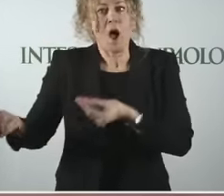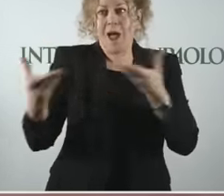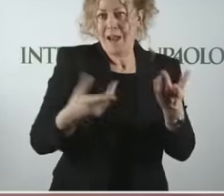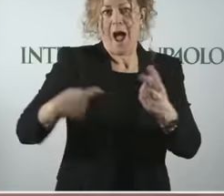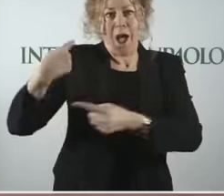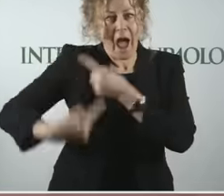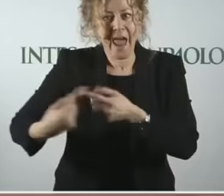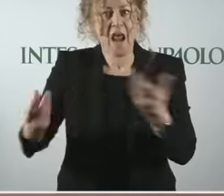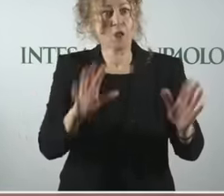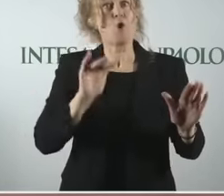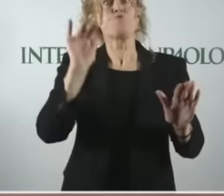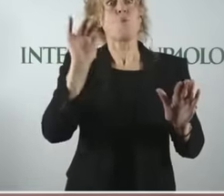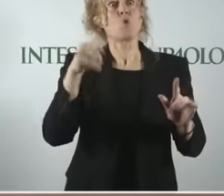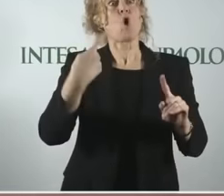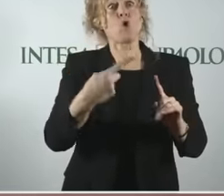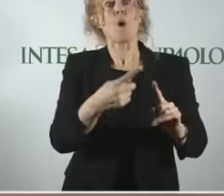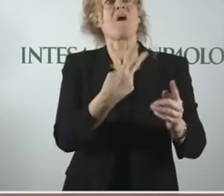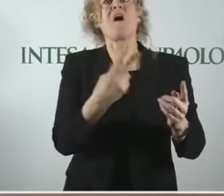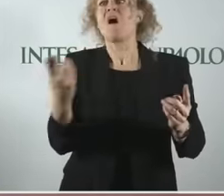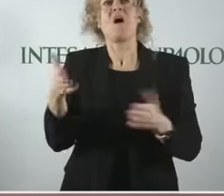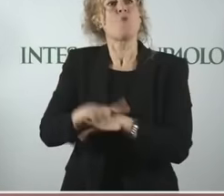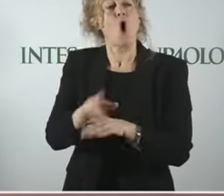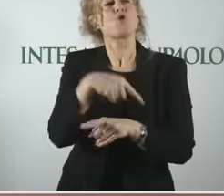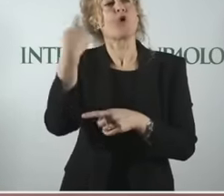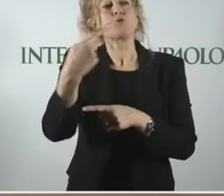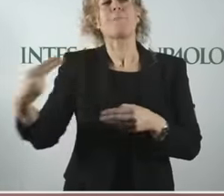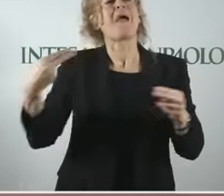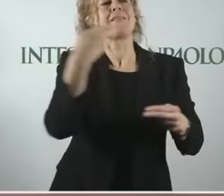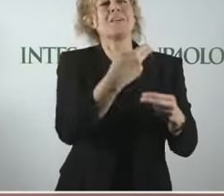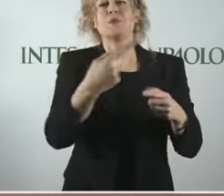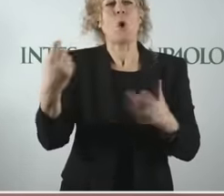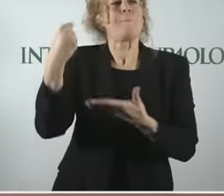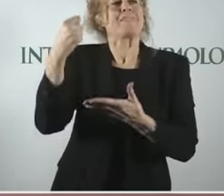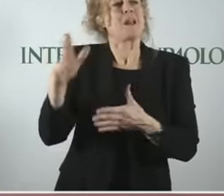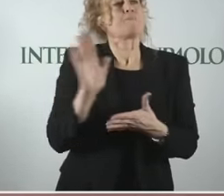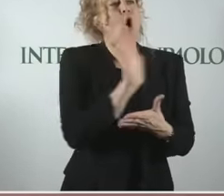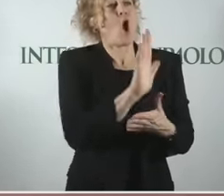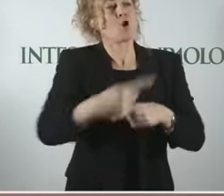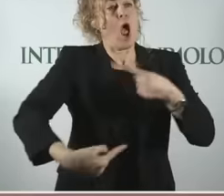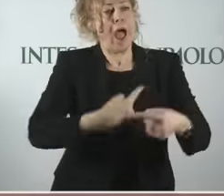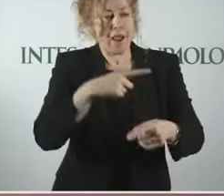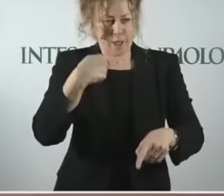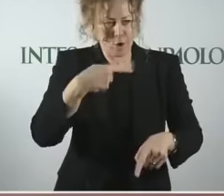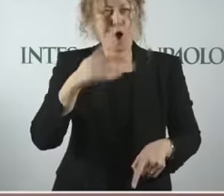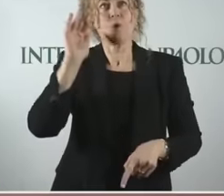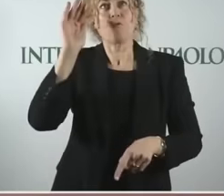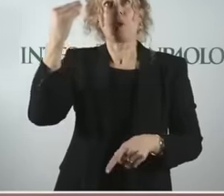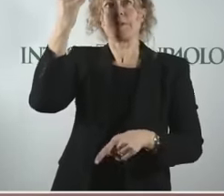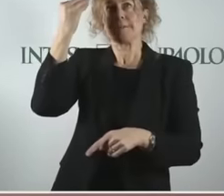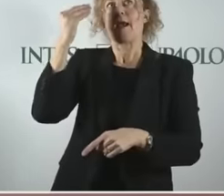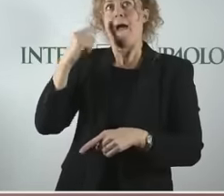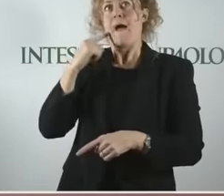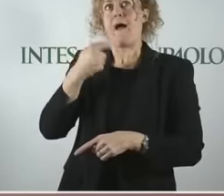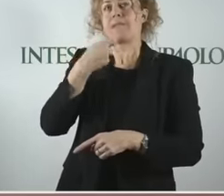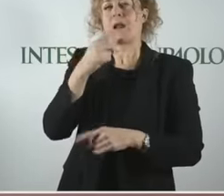rimani vedova poi quanto ti ha intestato tuo marito del suo patrimonio Vedrai che a quel punto ti interesserà e E mica mica solo